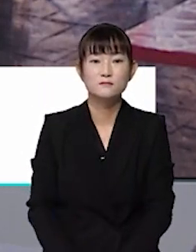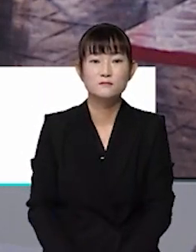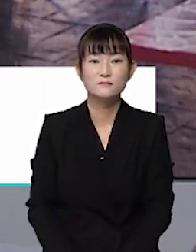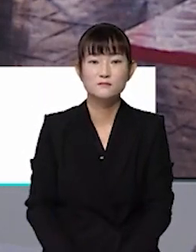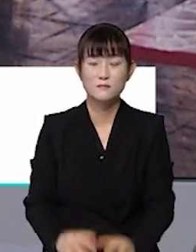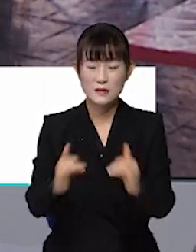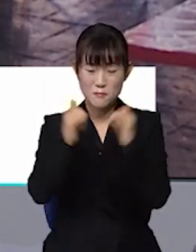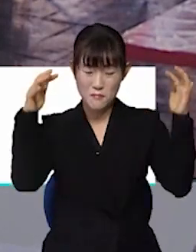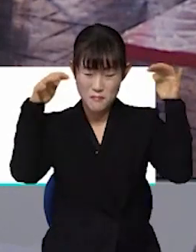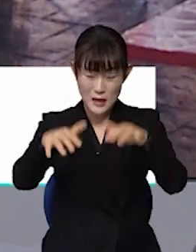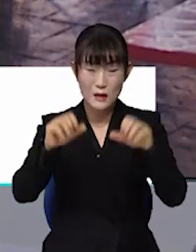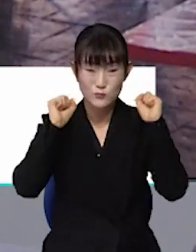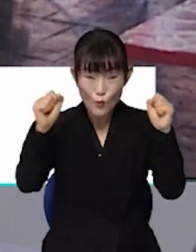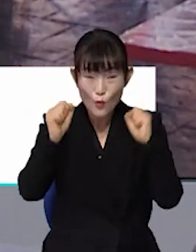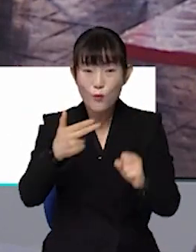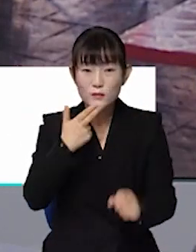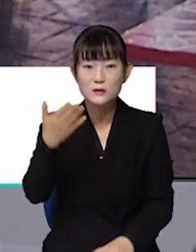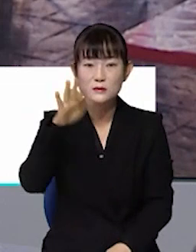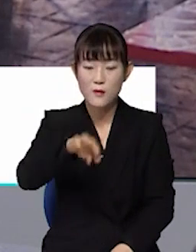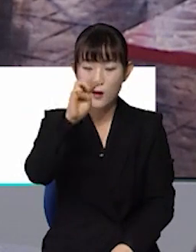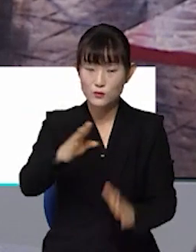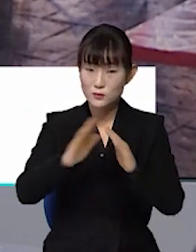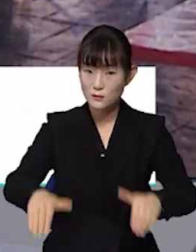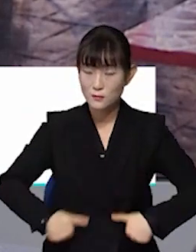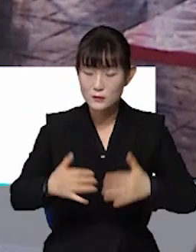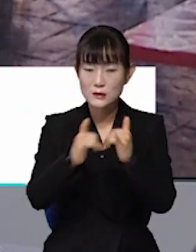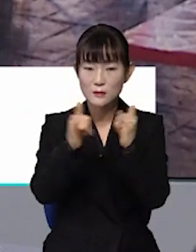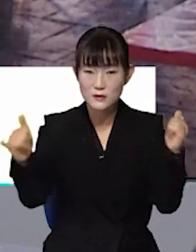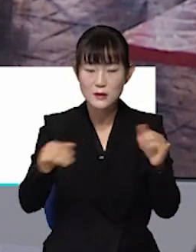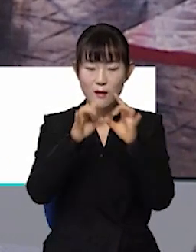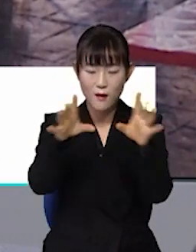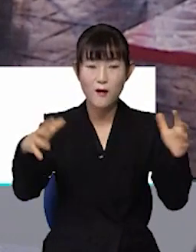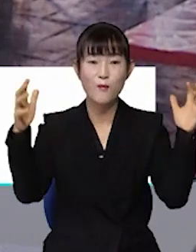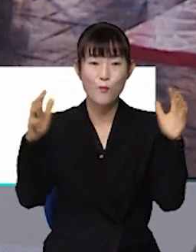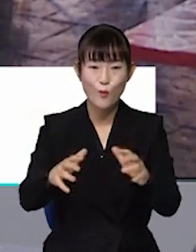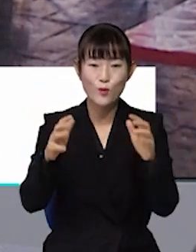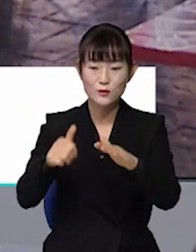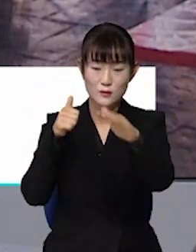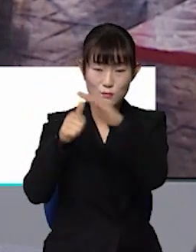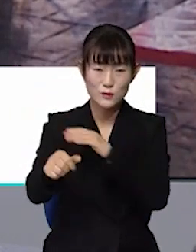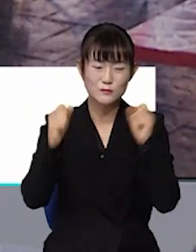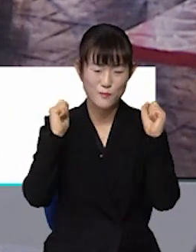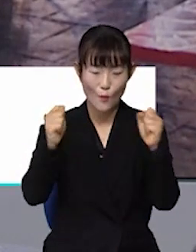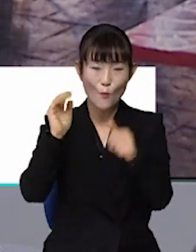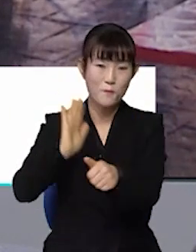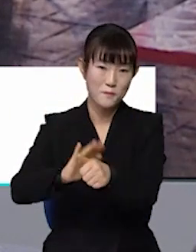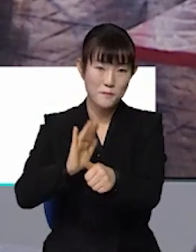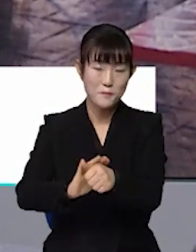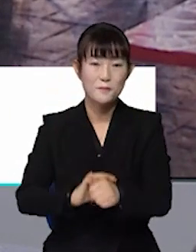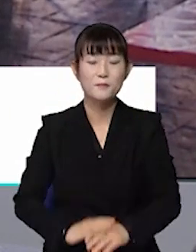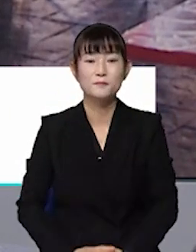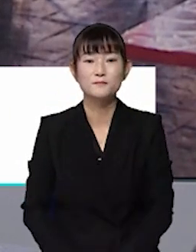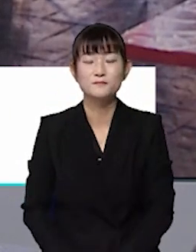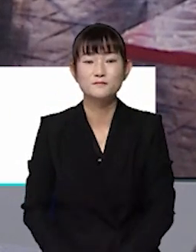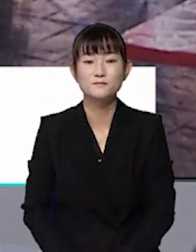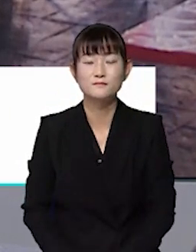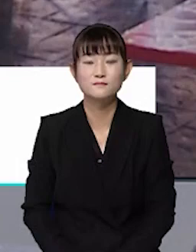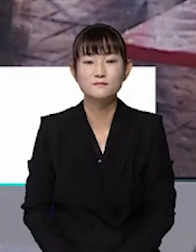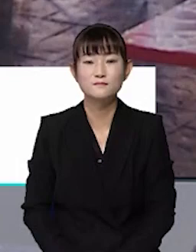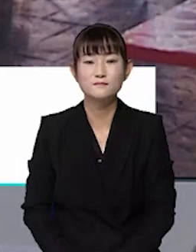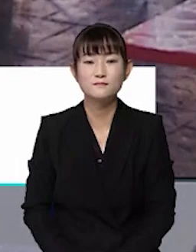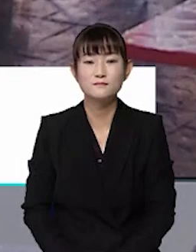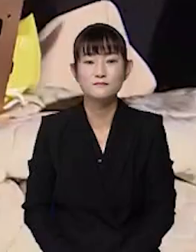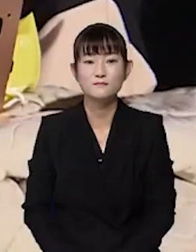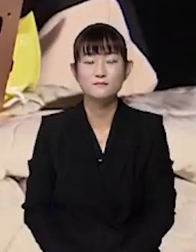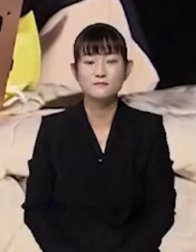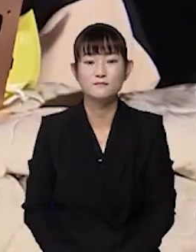대규모 응원전은 없었지만 광주 전남 지역민들은 3-3-5 모여 태극전사들의 선전을 응원했습니다. 조윤정 기자입니다.